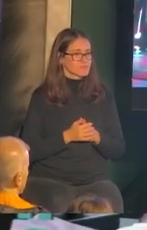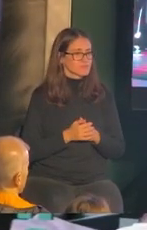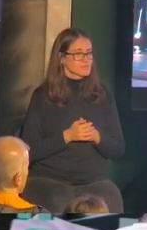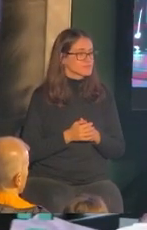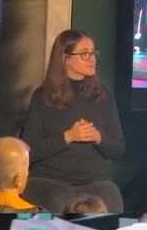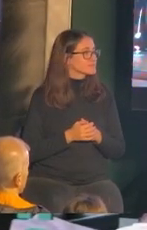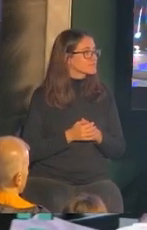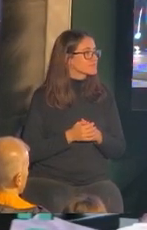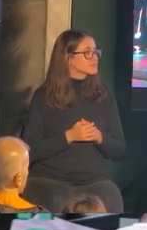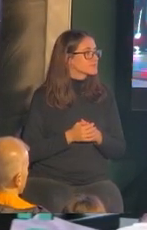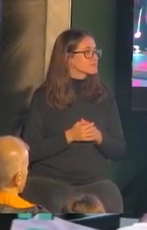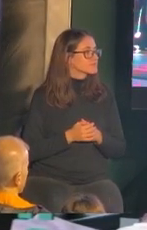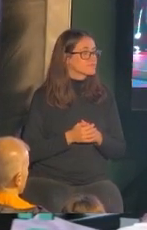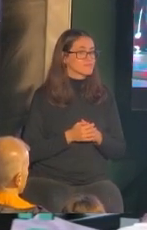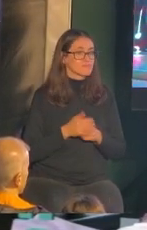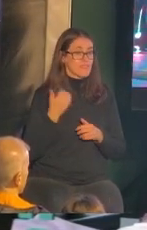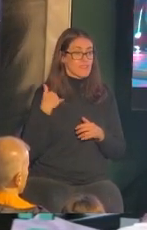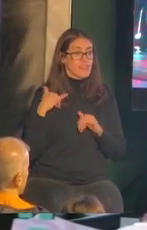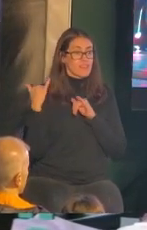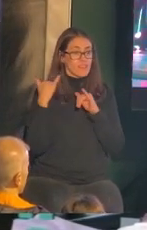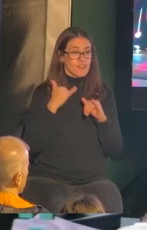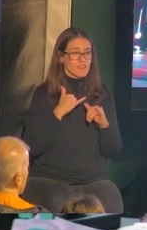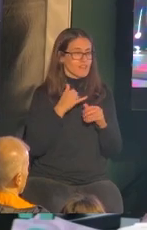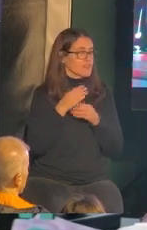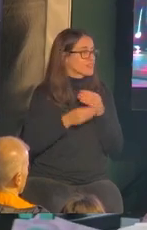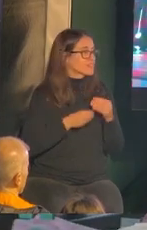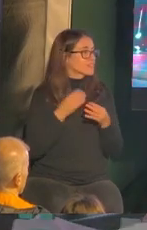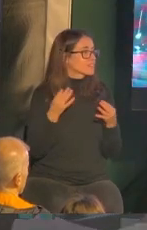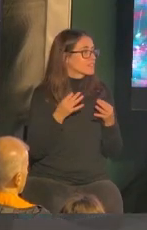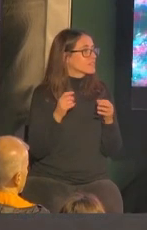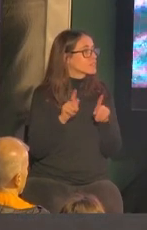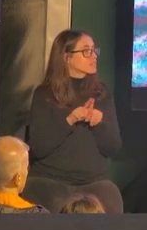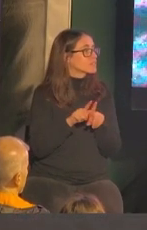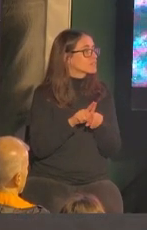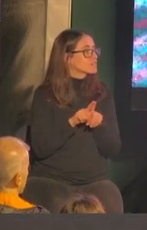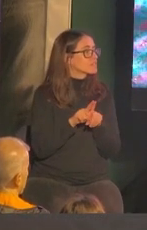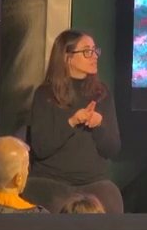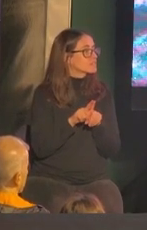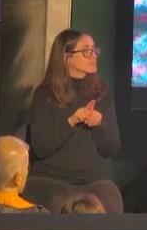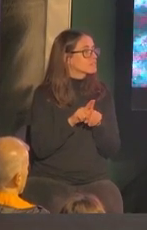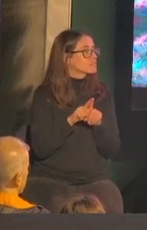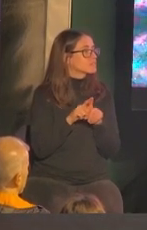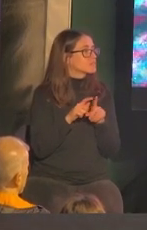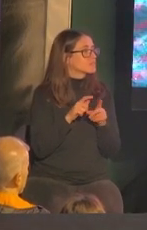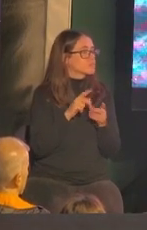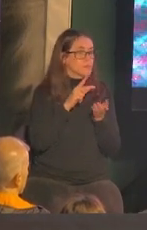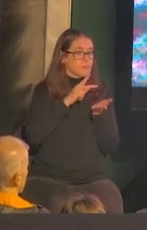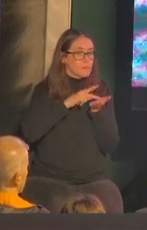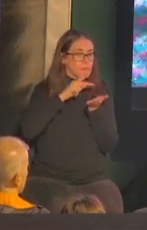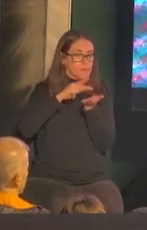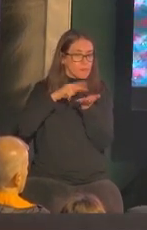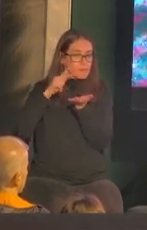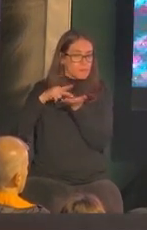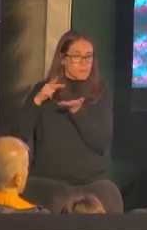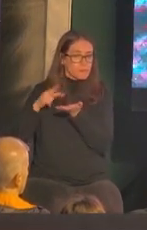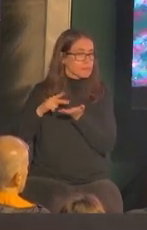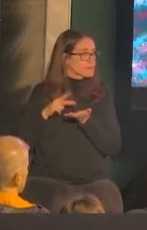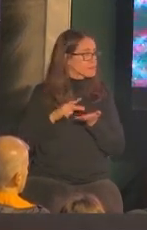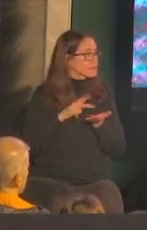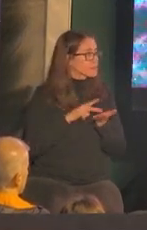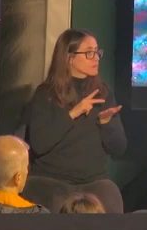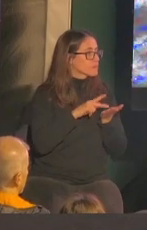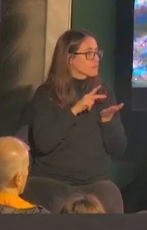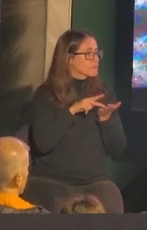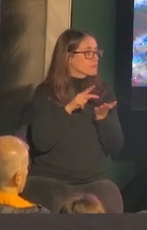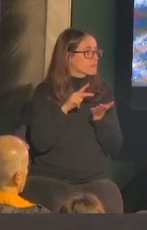Els que ja tenim fets, el que fa és dosifiquem una mica de mousse. Veieu que